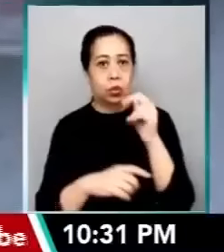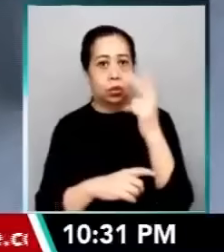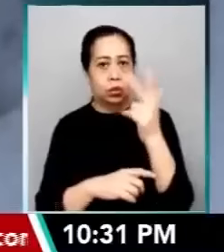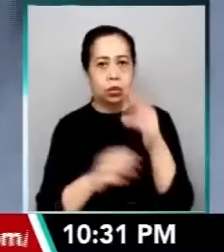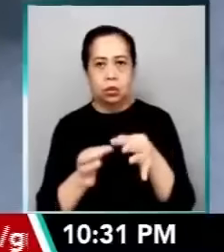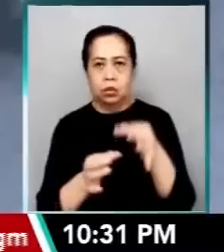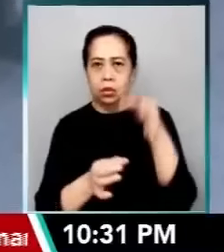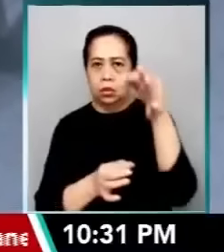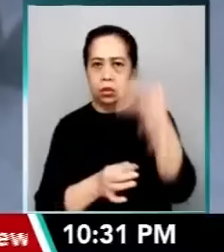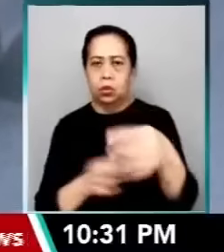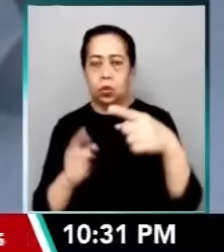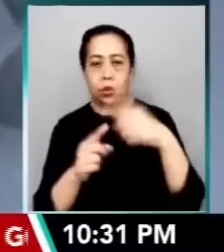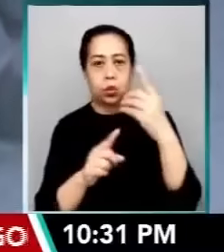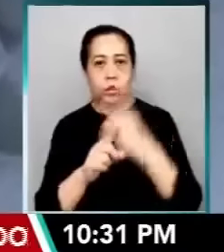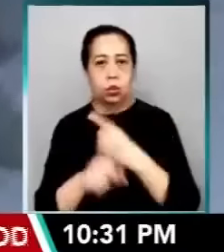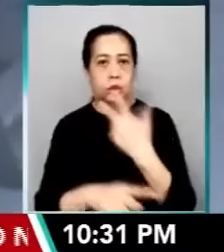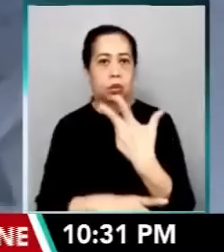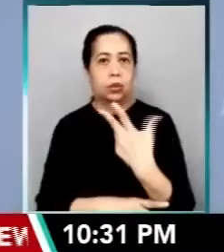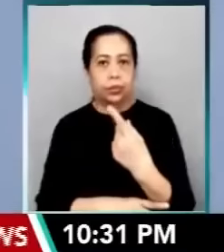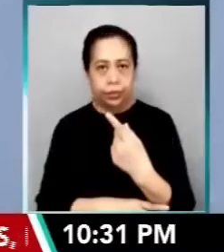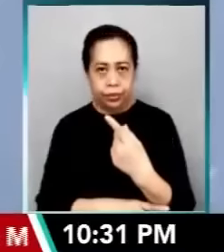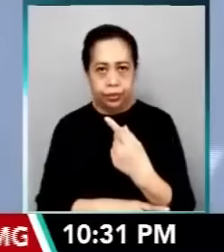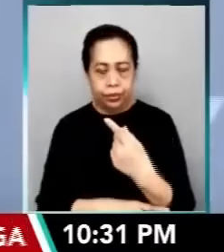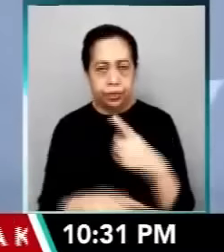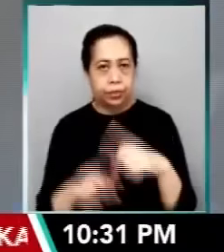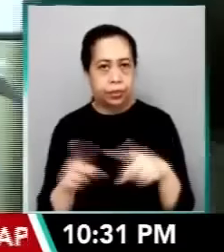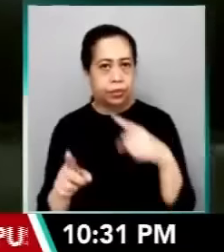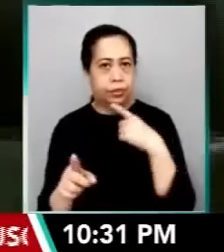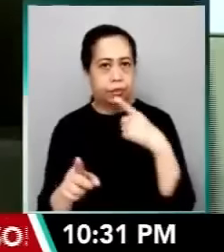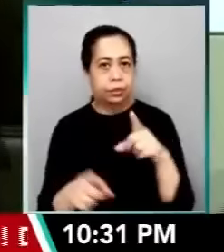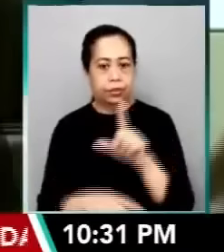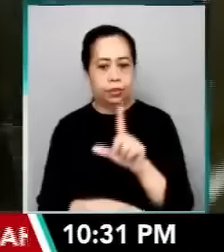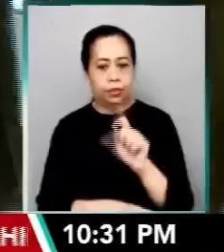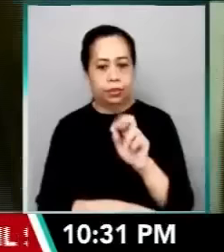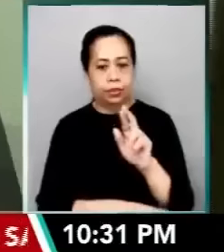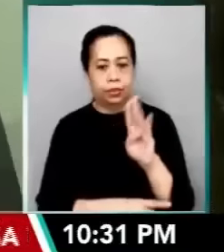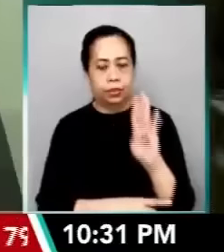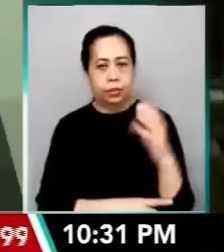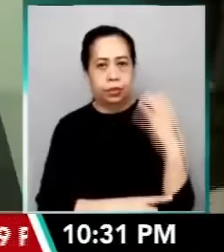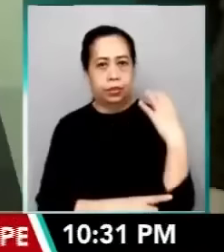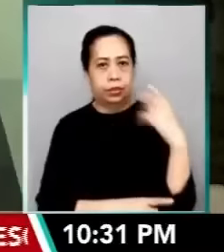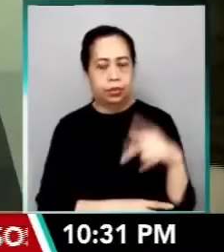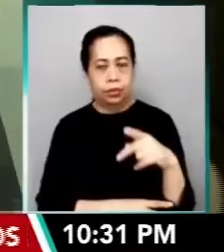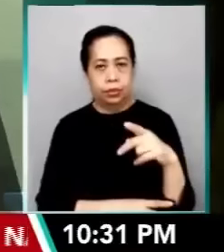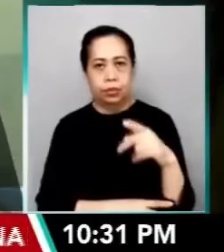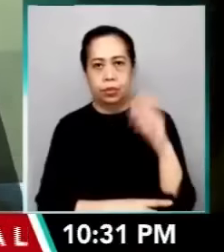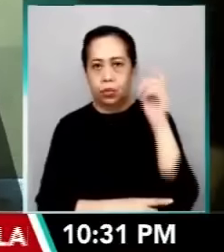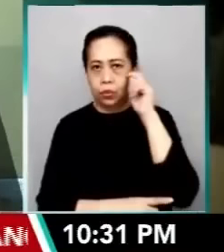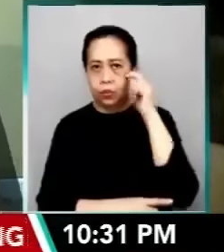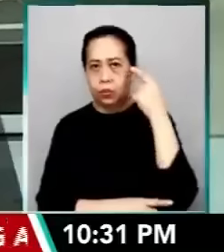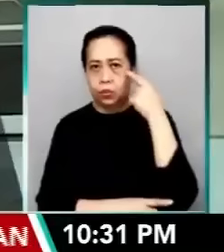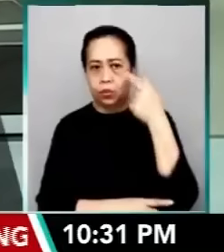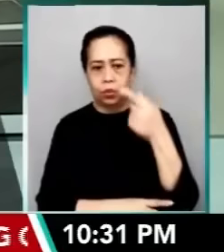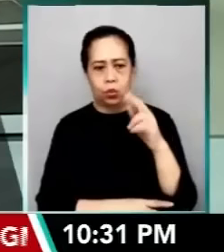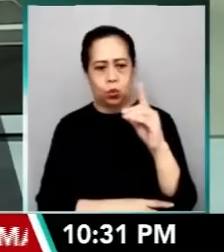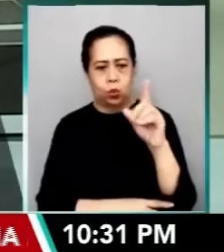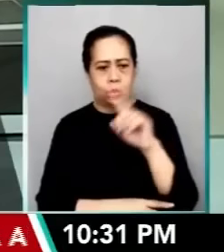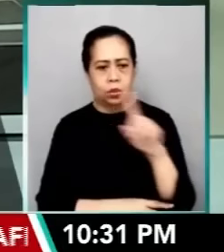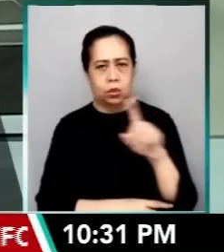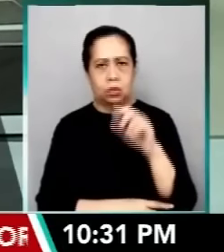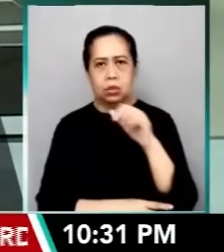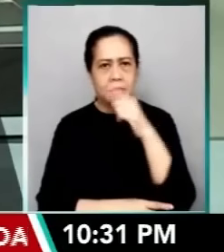hanggang December 31. Pero sabi ni LTFRB Chairman Trofilo Guadis III, hindi ito dahil sa ikinakasang